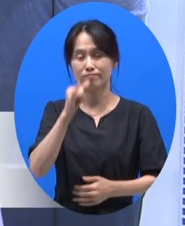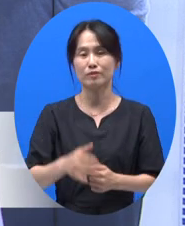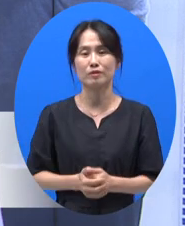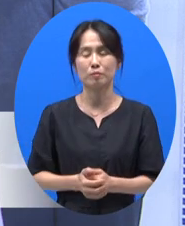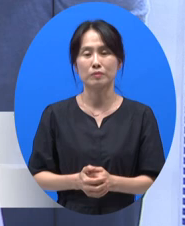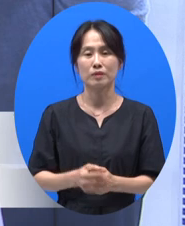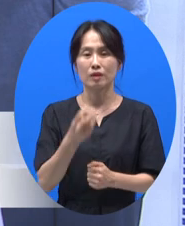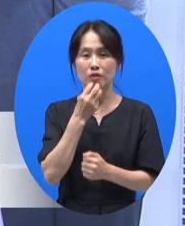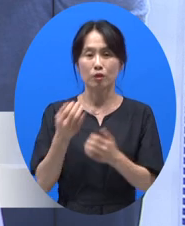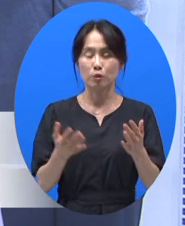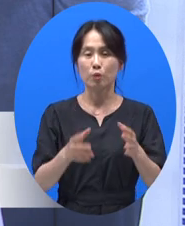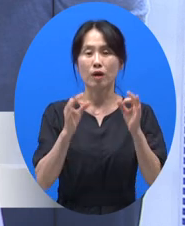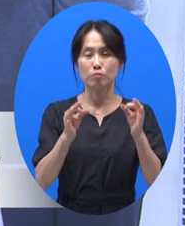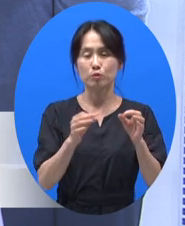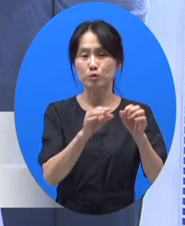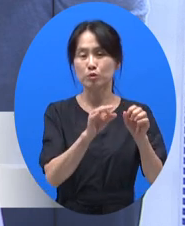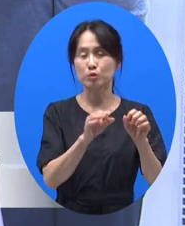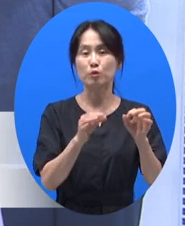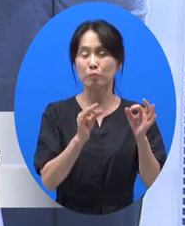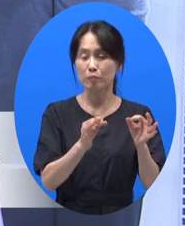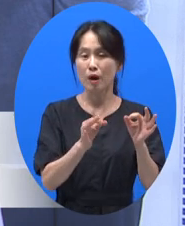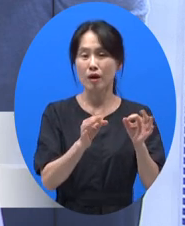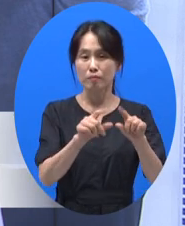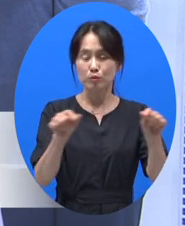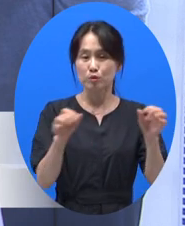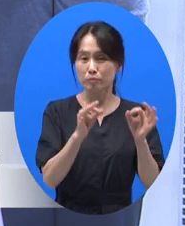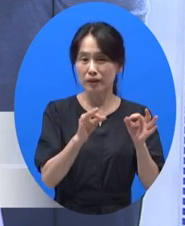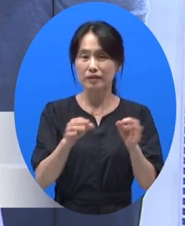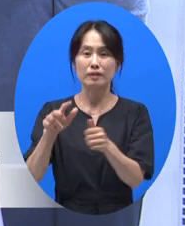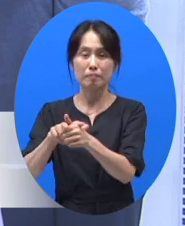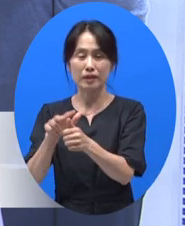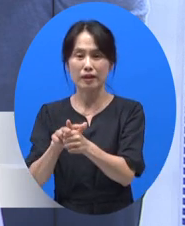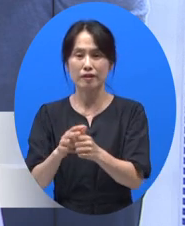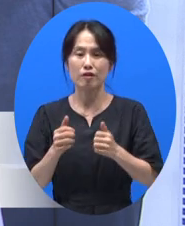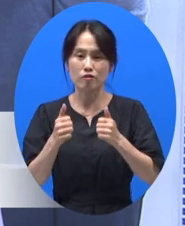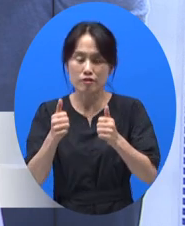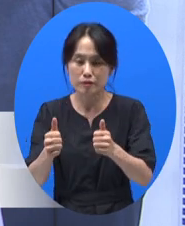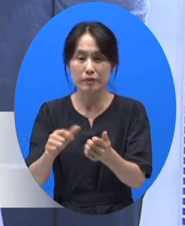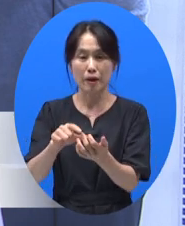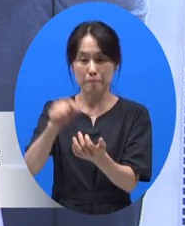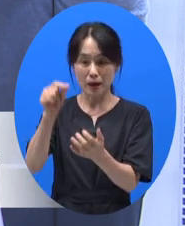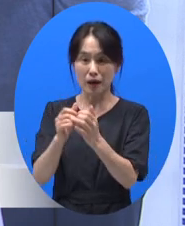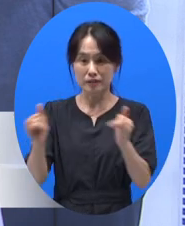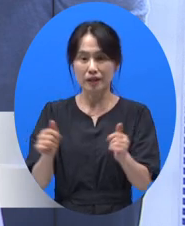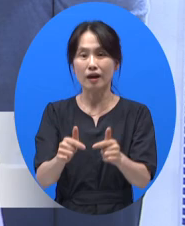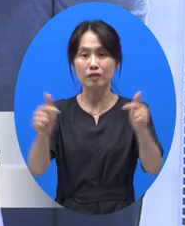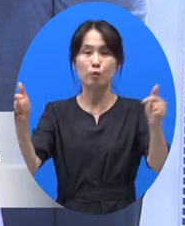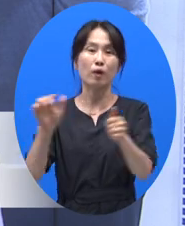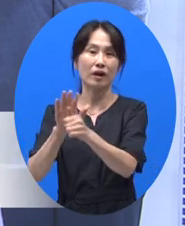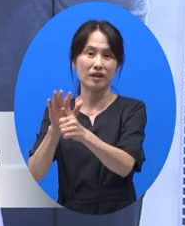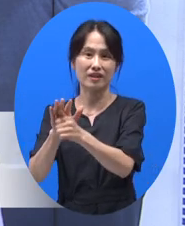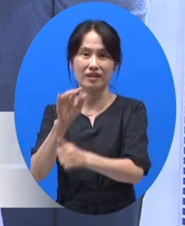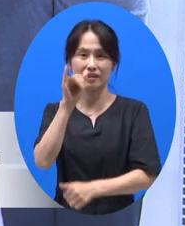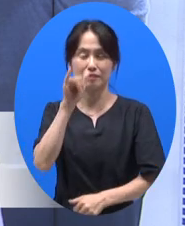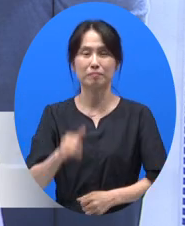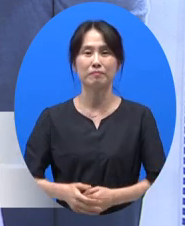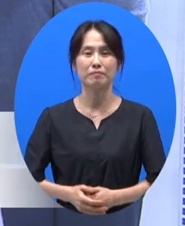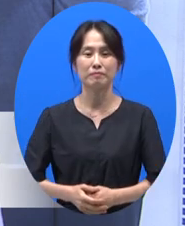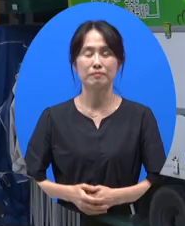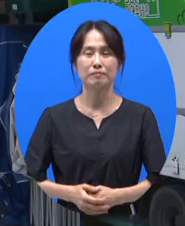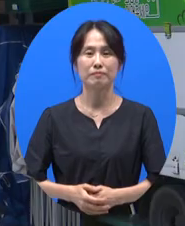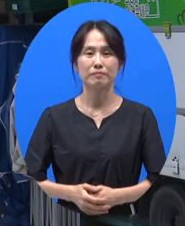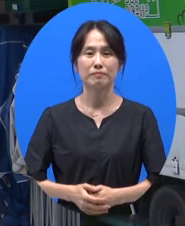경기도가 푸드뱅크 마켓을 활성화하기 위해 열심히 잘하는 사업장을 뽑아 지원을 늘리기로 했습니다. 최창순 기자입니다.